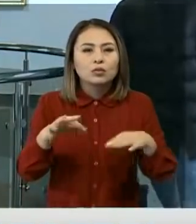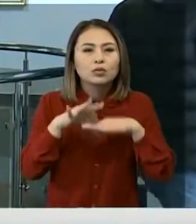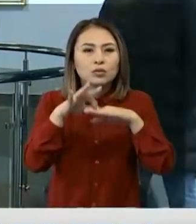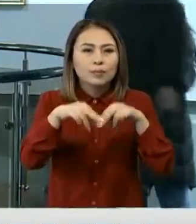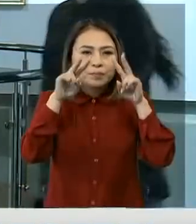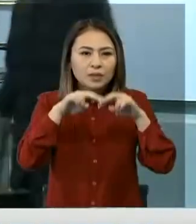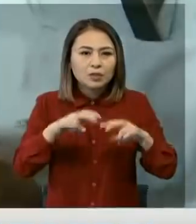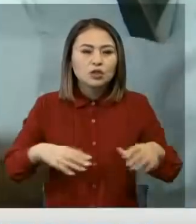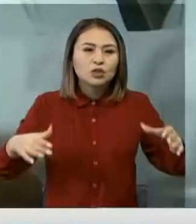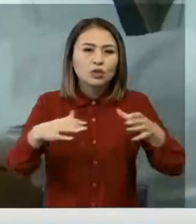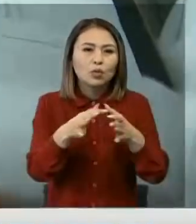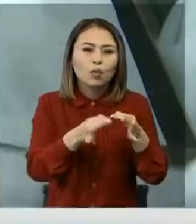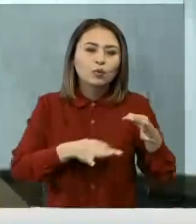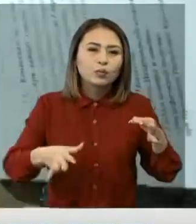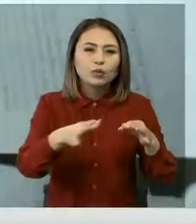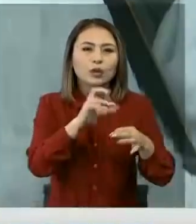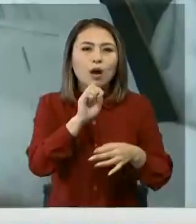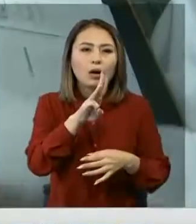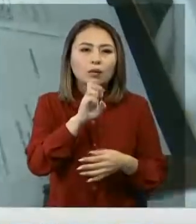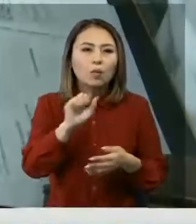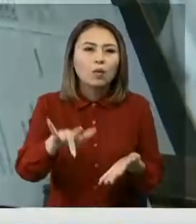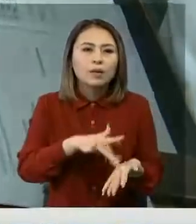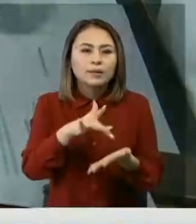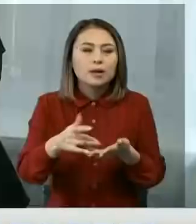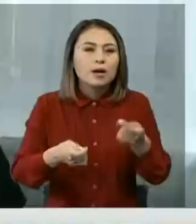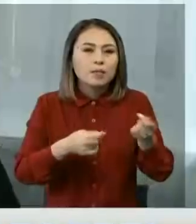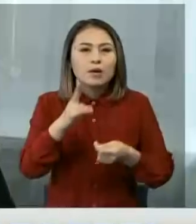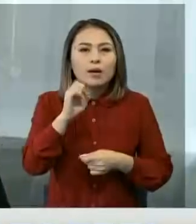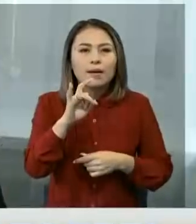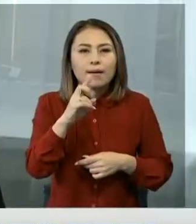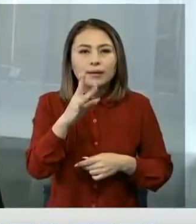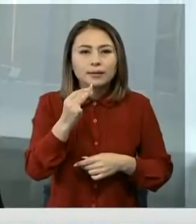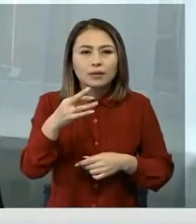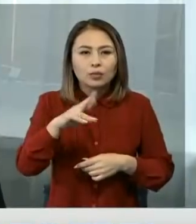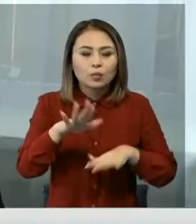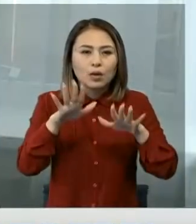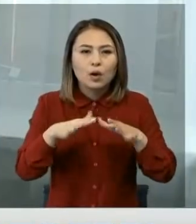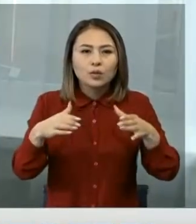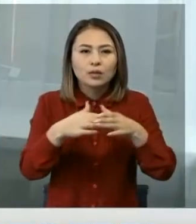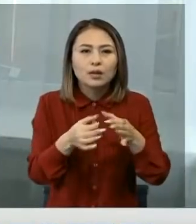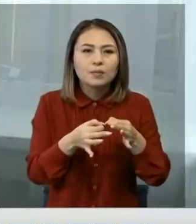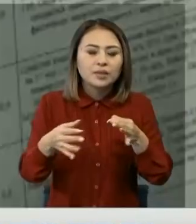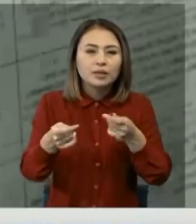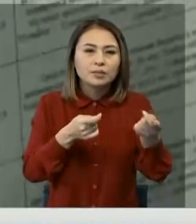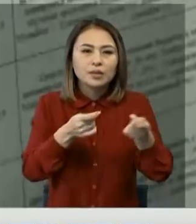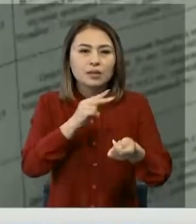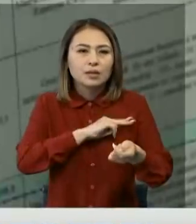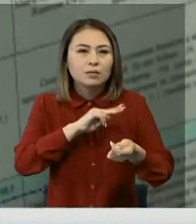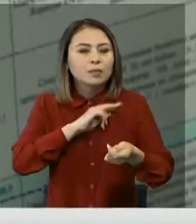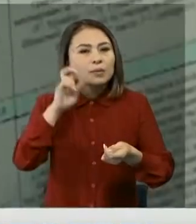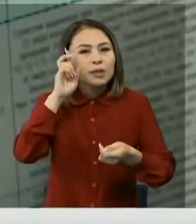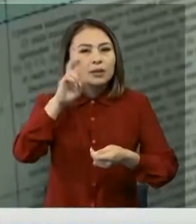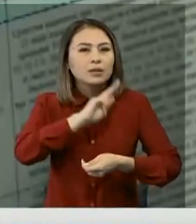Бақылау жүргізілген мекемелер ішінен облыс бойынша Ақтау қаласы әкімдігі, Қарақия және Түпқараған ауданы әкімдіктерінің